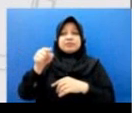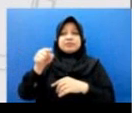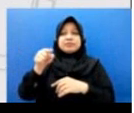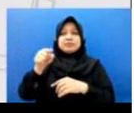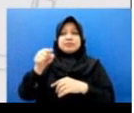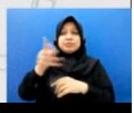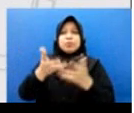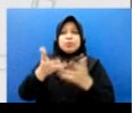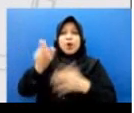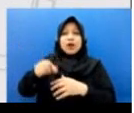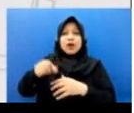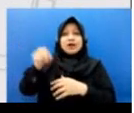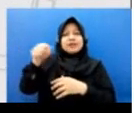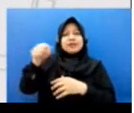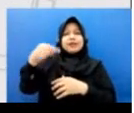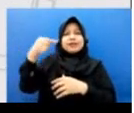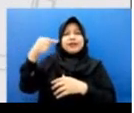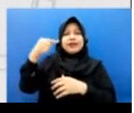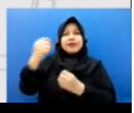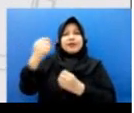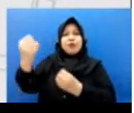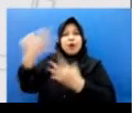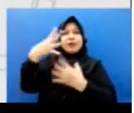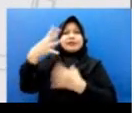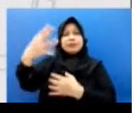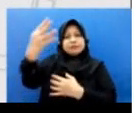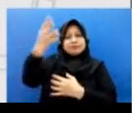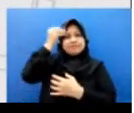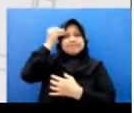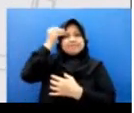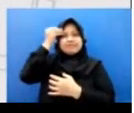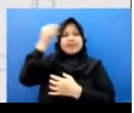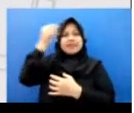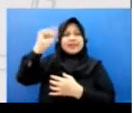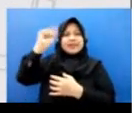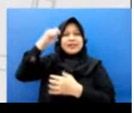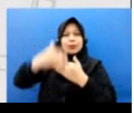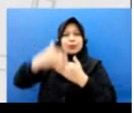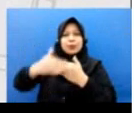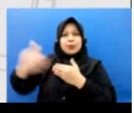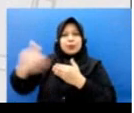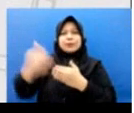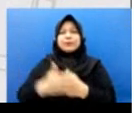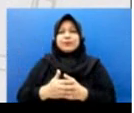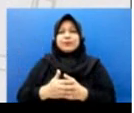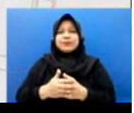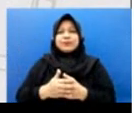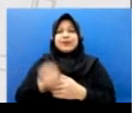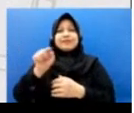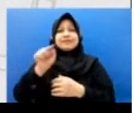Dan inilah yang dimaksud dengan definisi berpikir kritis yang tadi kita tunjukkan di depan.